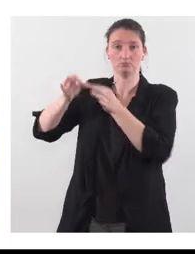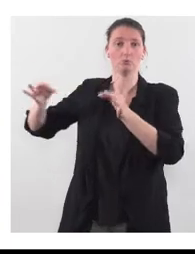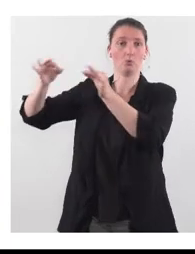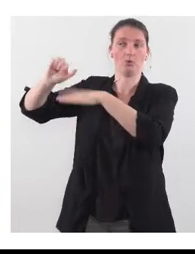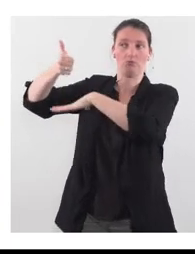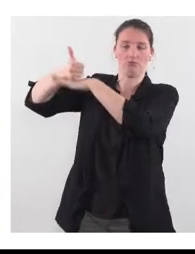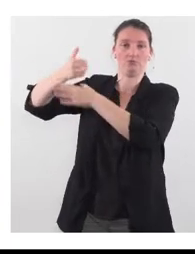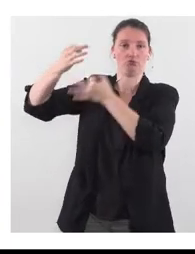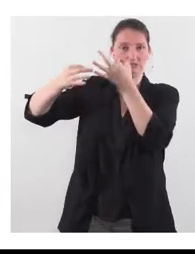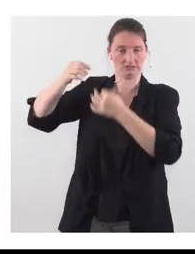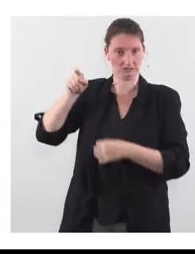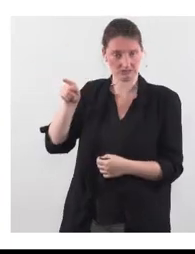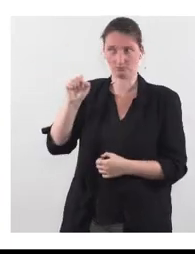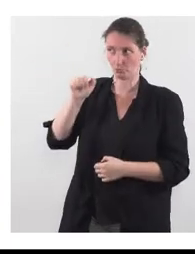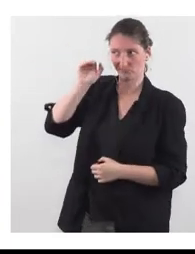la possibilité